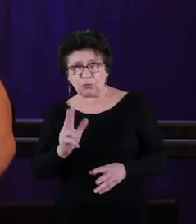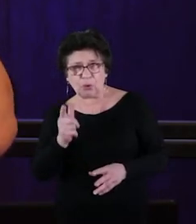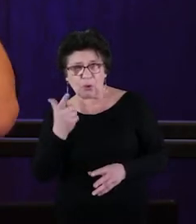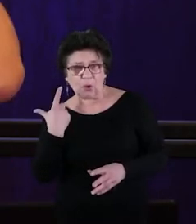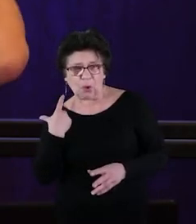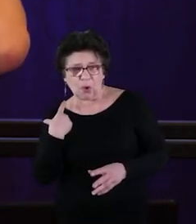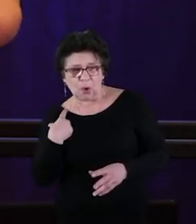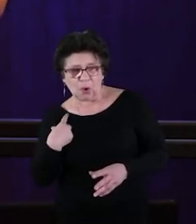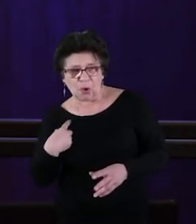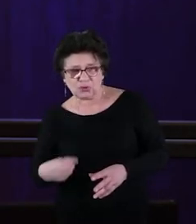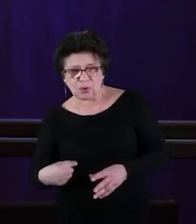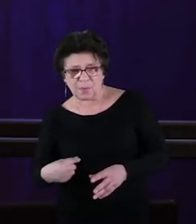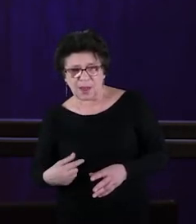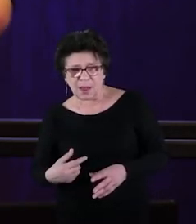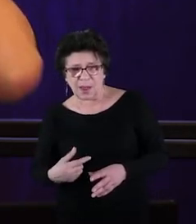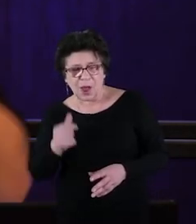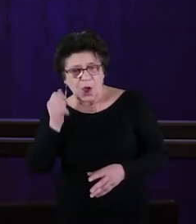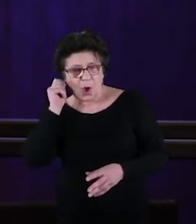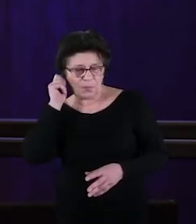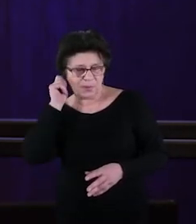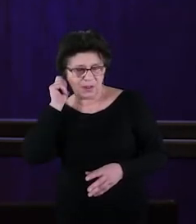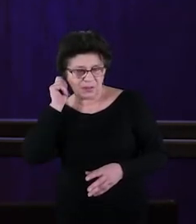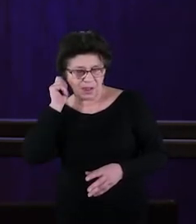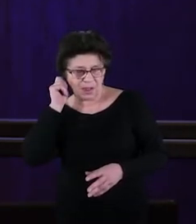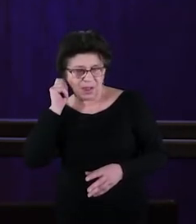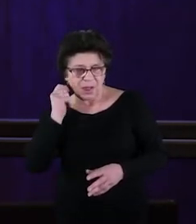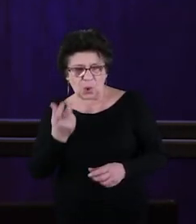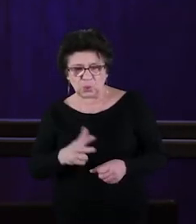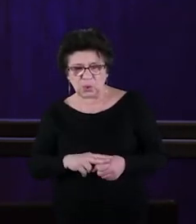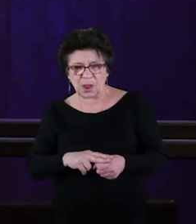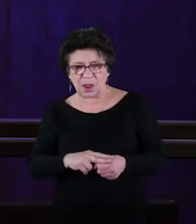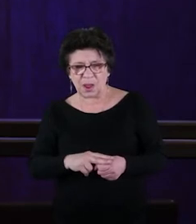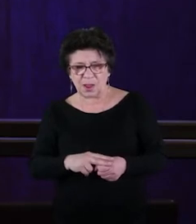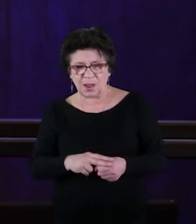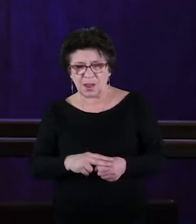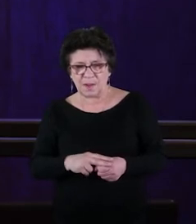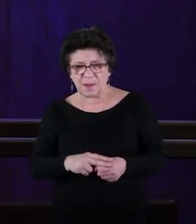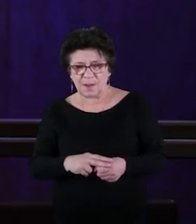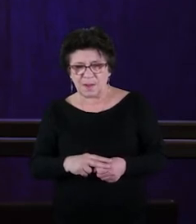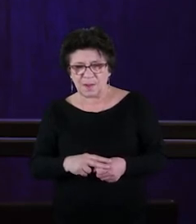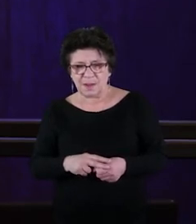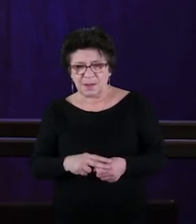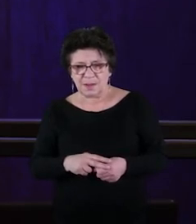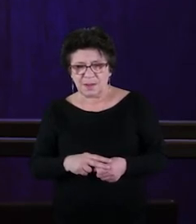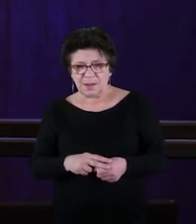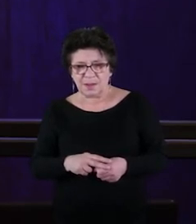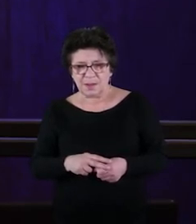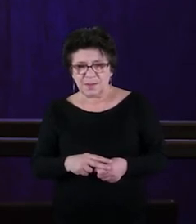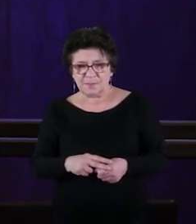na pewno jakaś pani o która nie była No w pełni